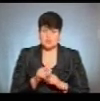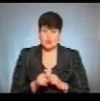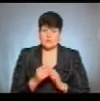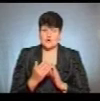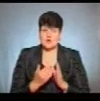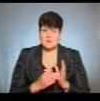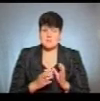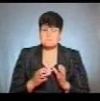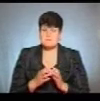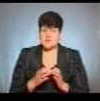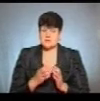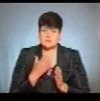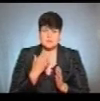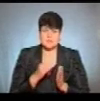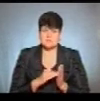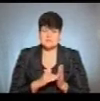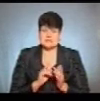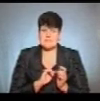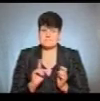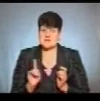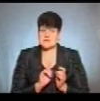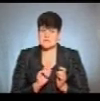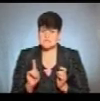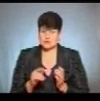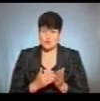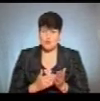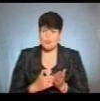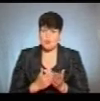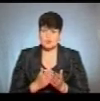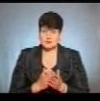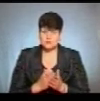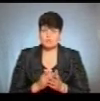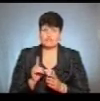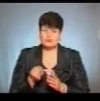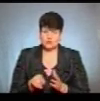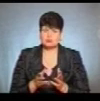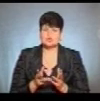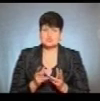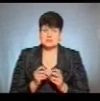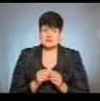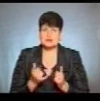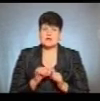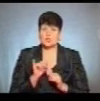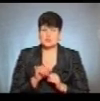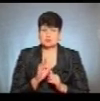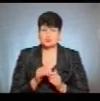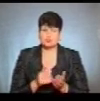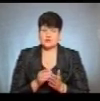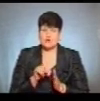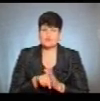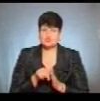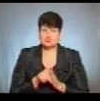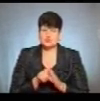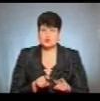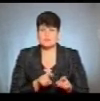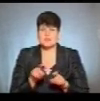йдеться про міграційну політику, в тому числі про яка в них буде політика щодо